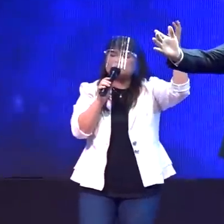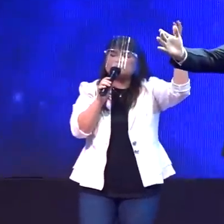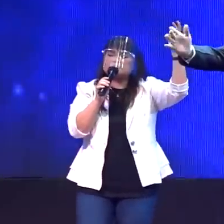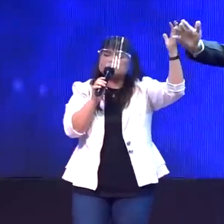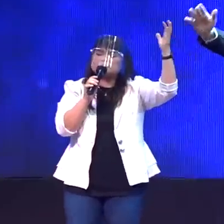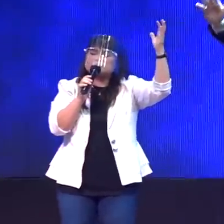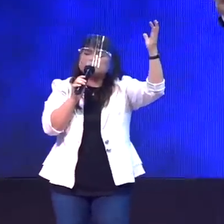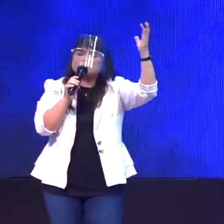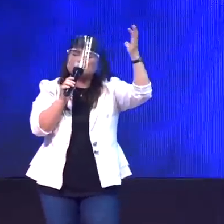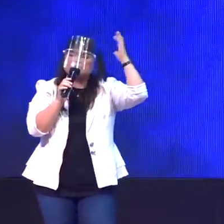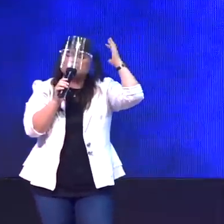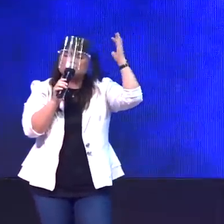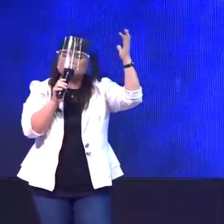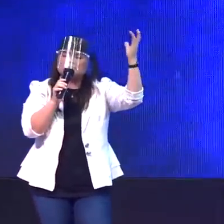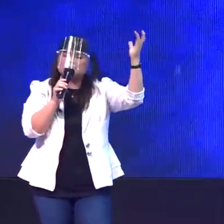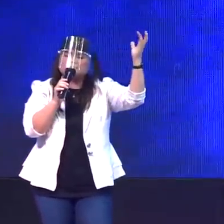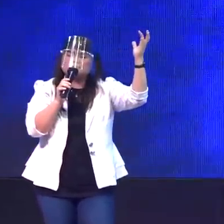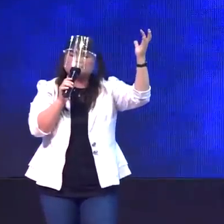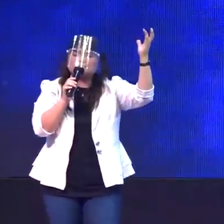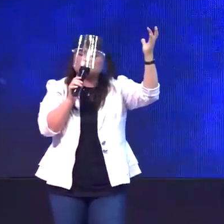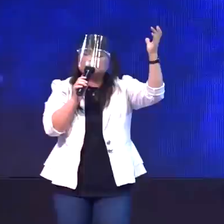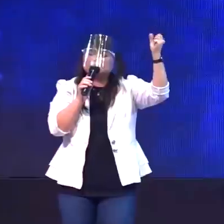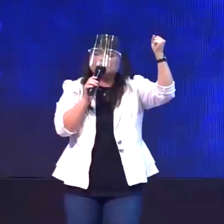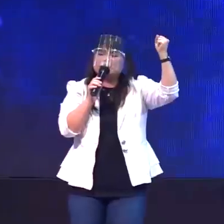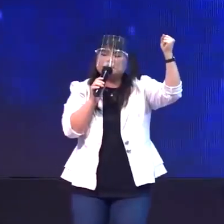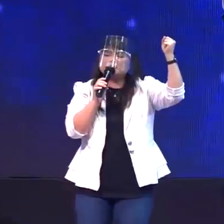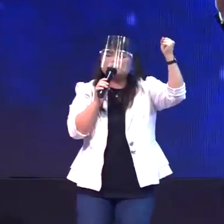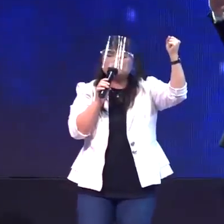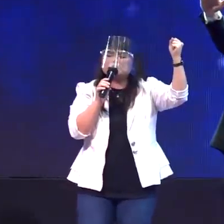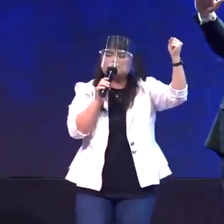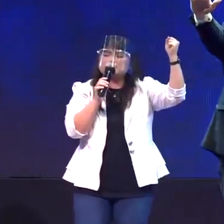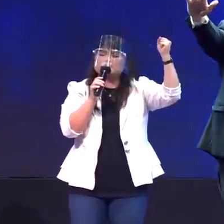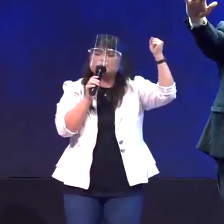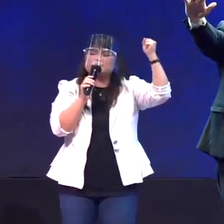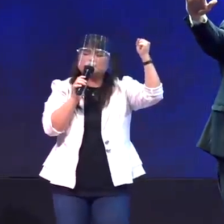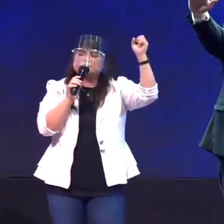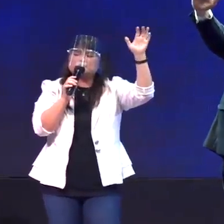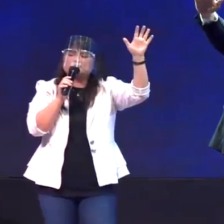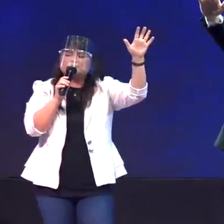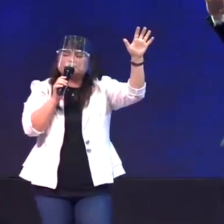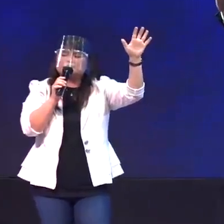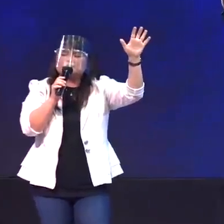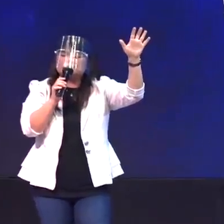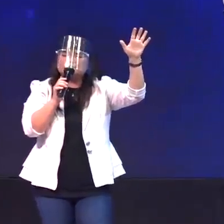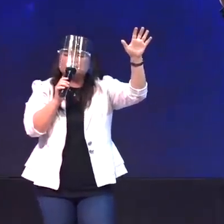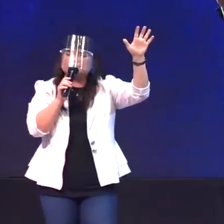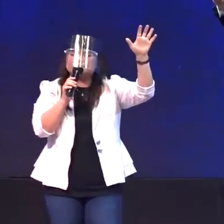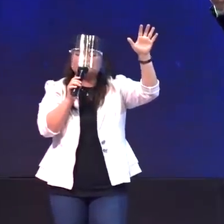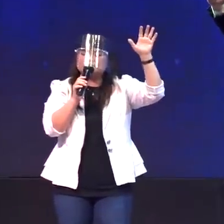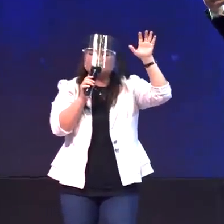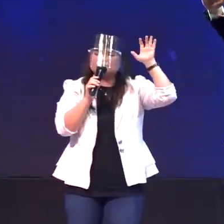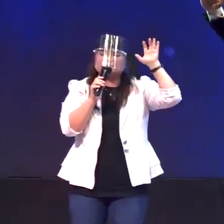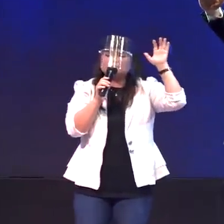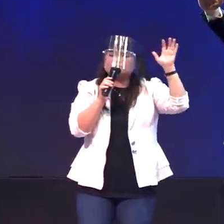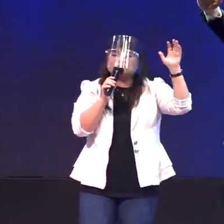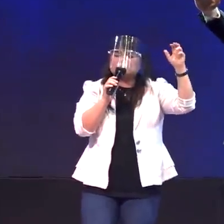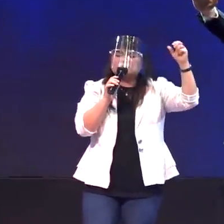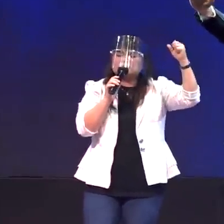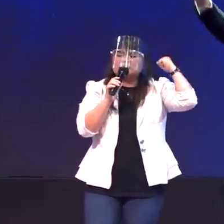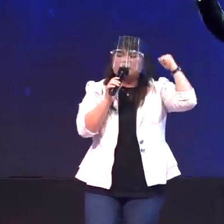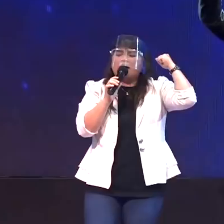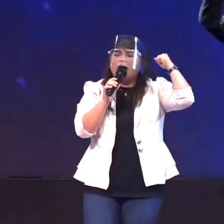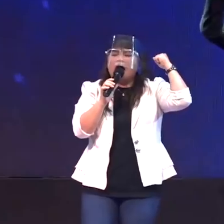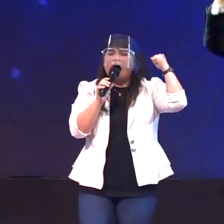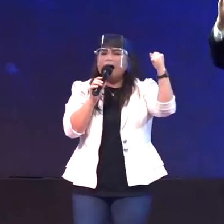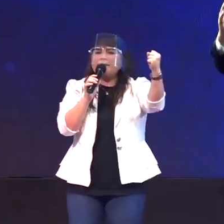Kristus. Saudara yang siap diberkati Tuhan melalui firman Tuhan, mari bersama-sama dengan saya